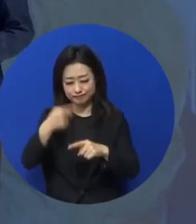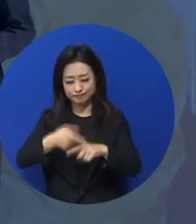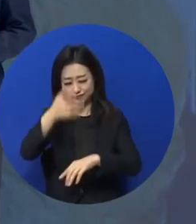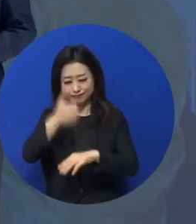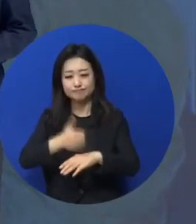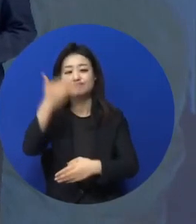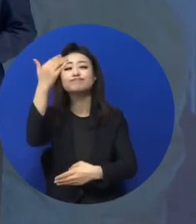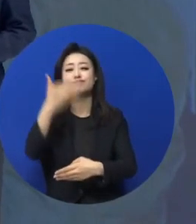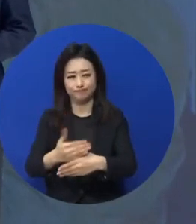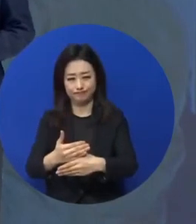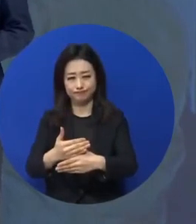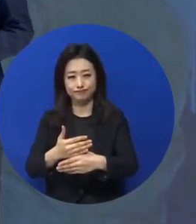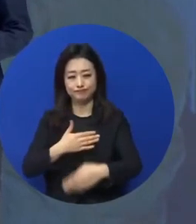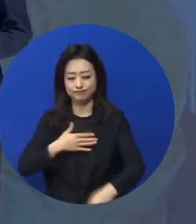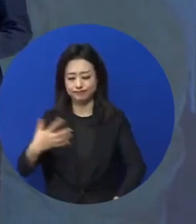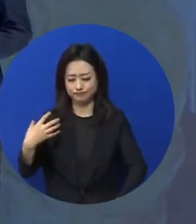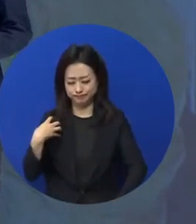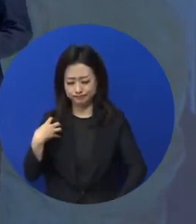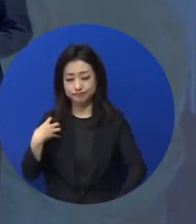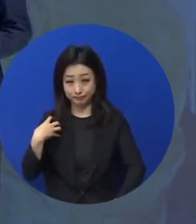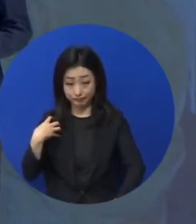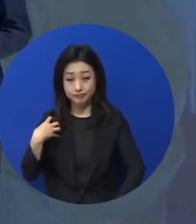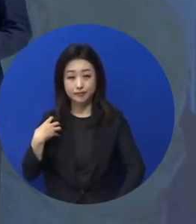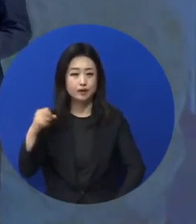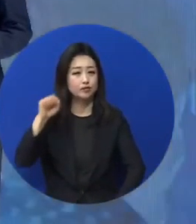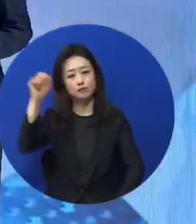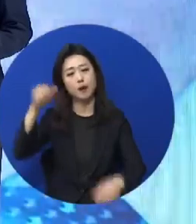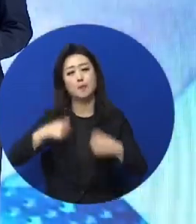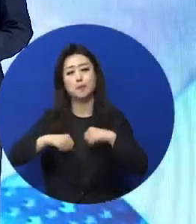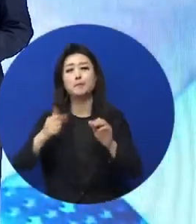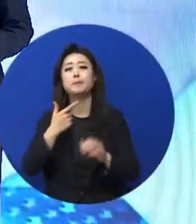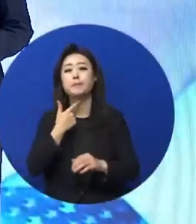한다. 저는 차기 총선 불출마를 선언했습니다.